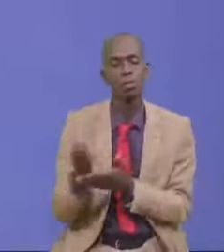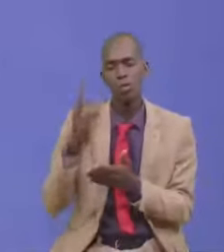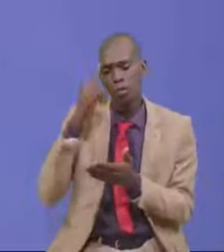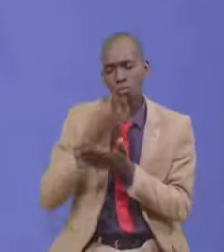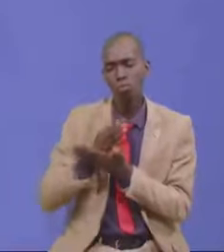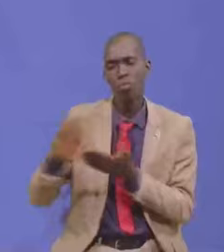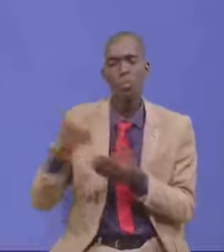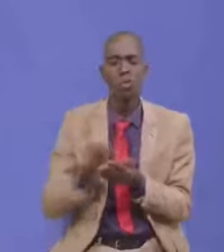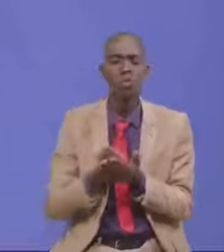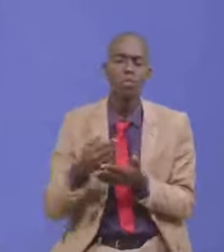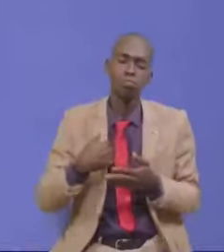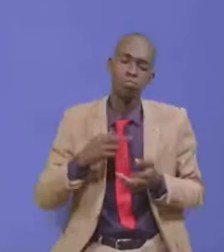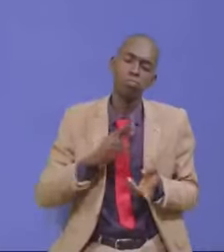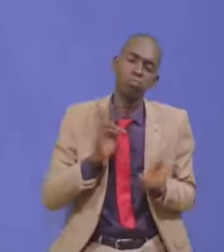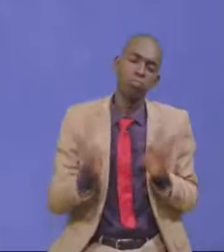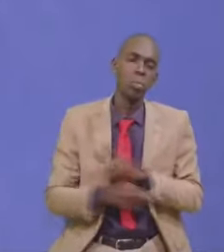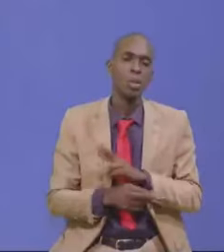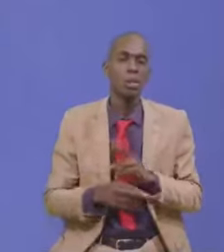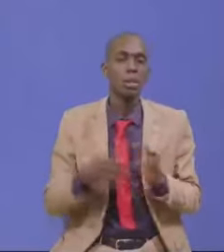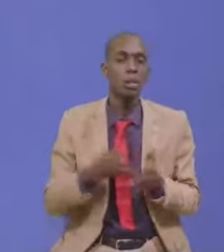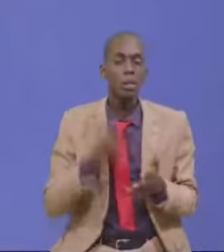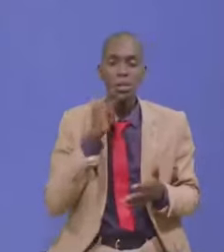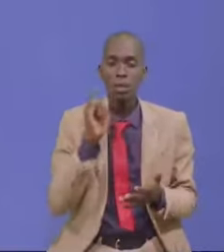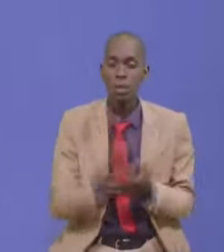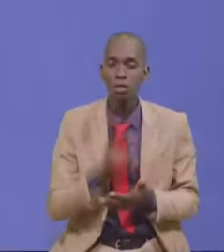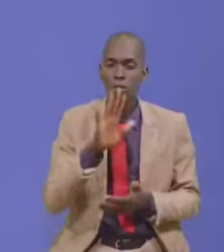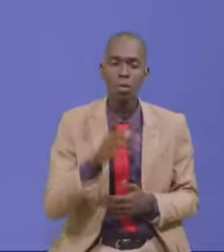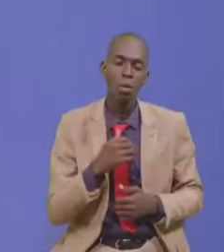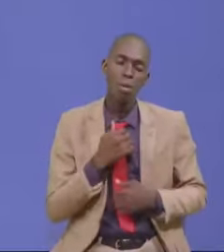C'est ce remords. C'est ce regret.